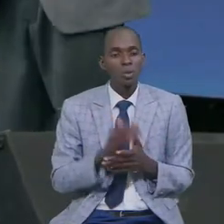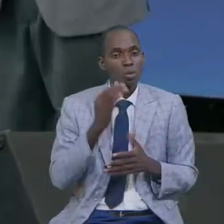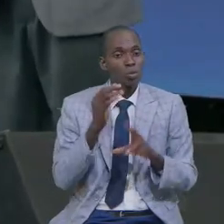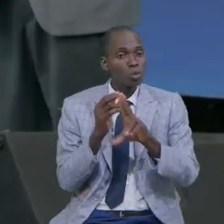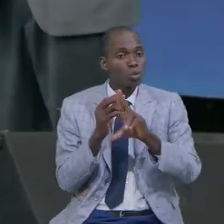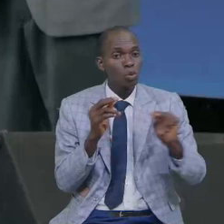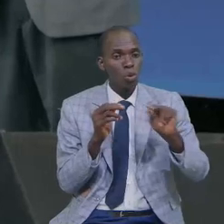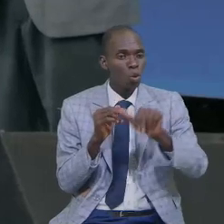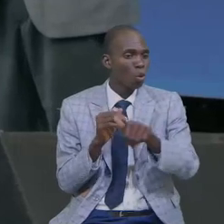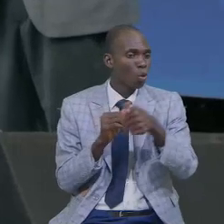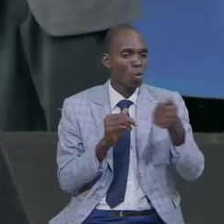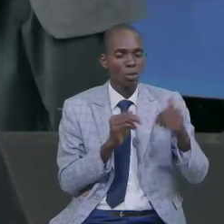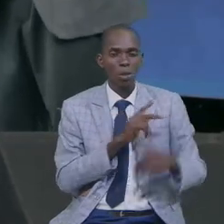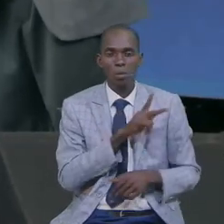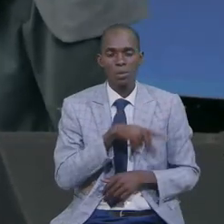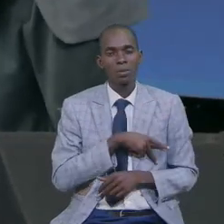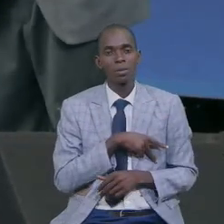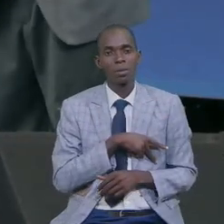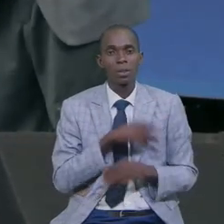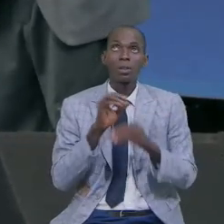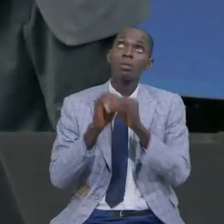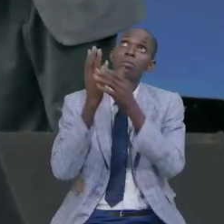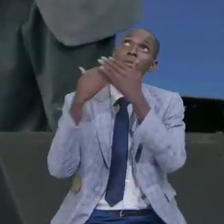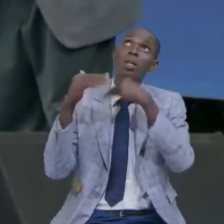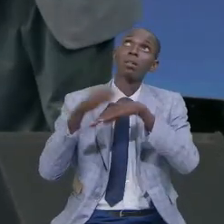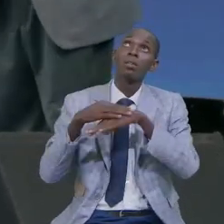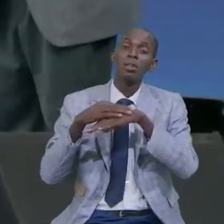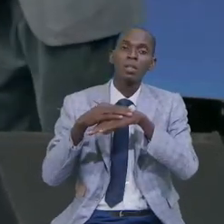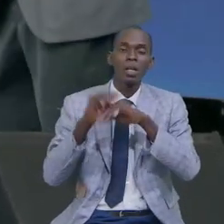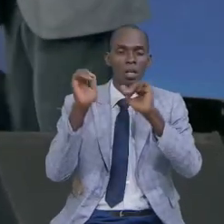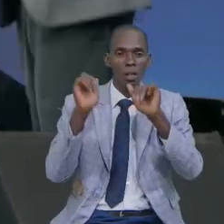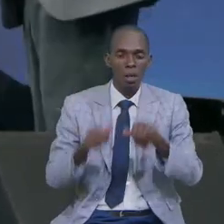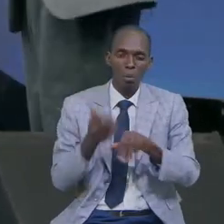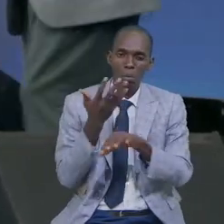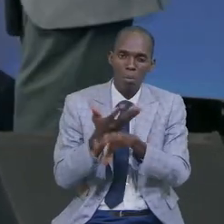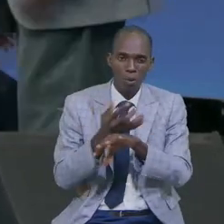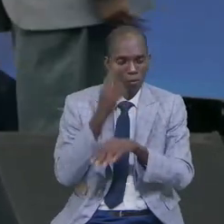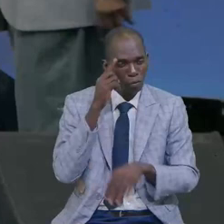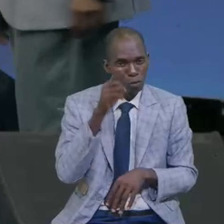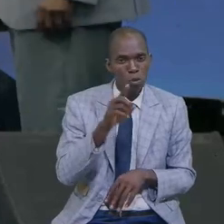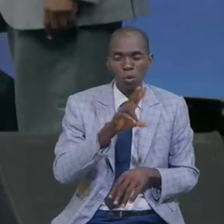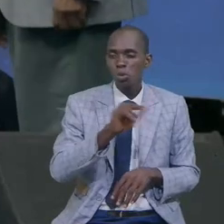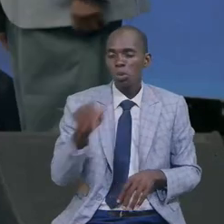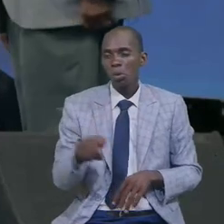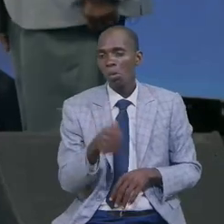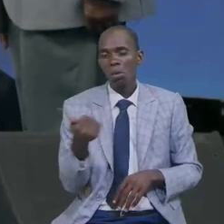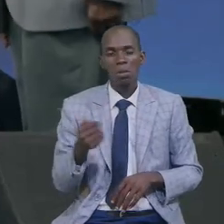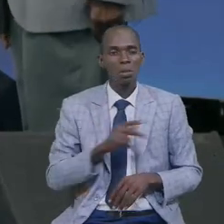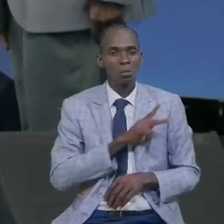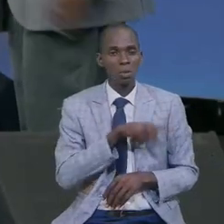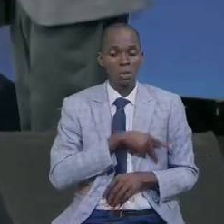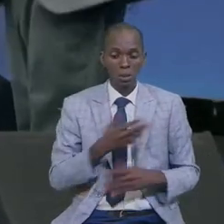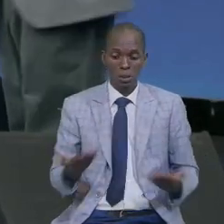Aucune autre personnalité au ciel ne peut plaider pour toi. Aucune autre personnalité sur la